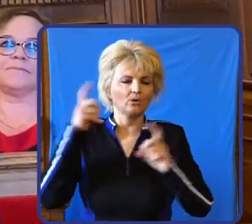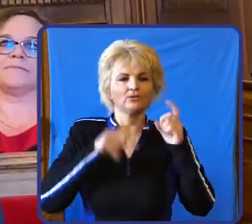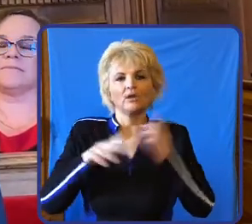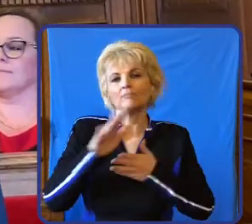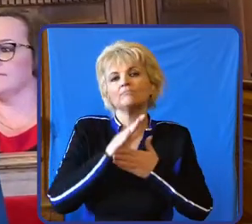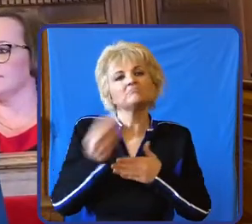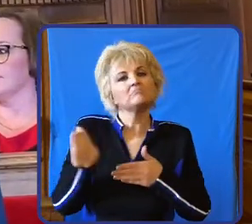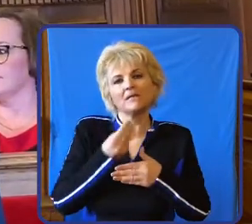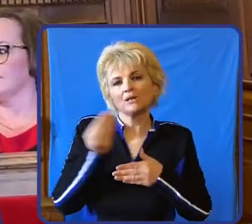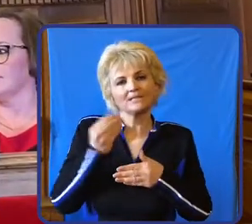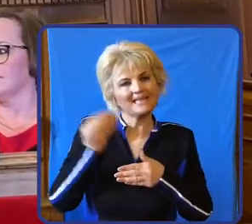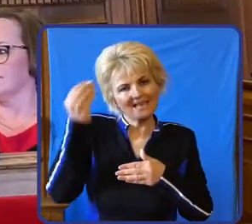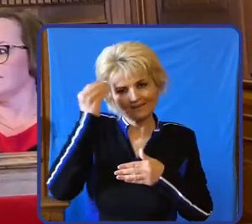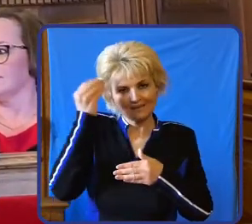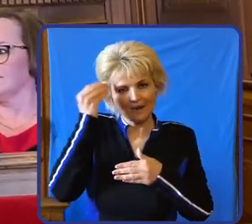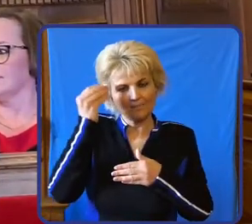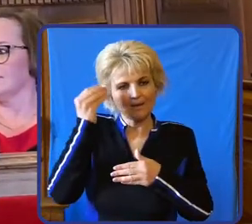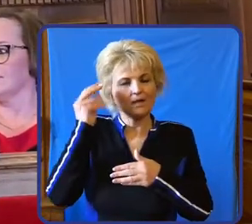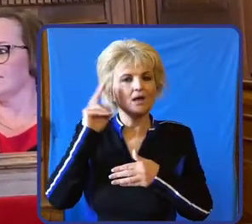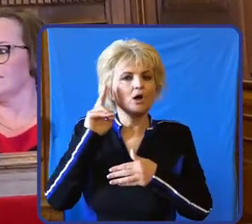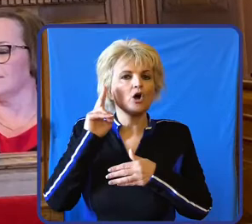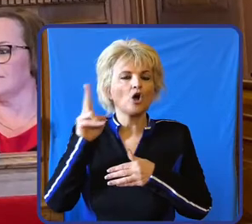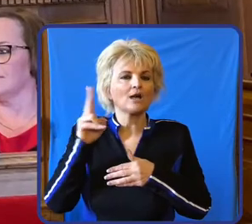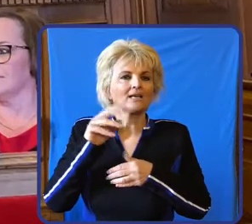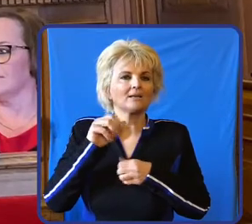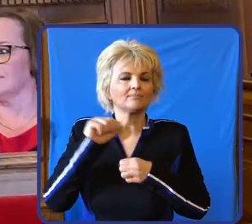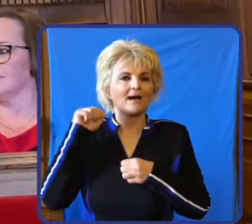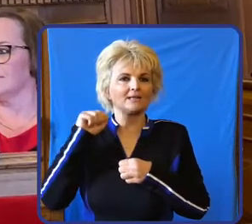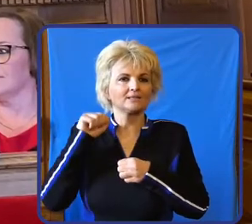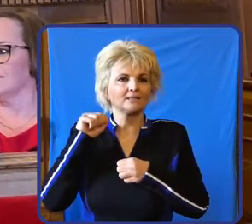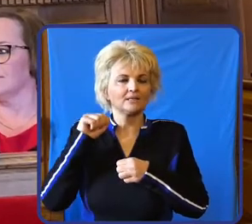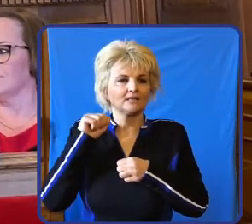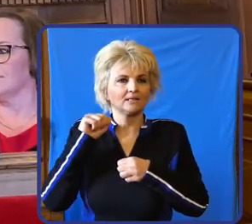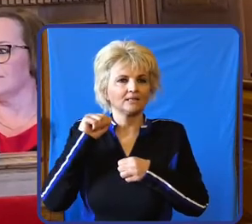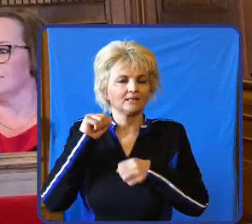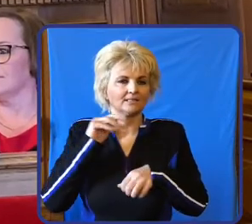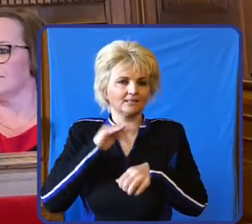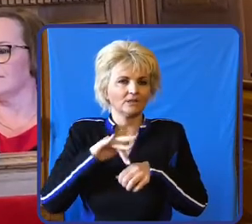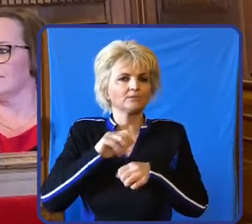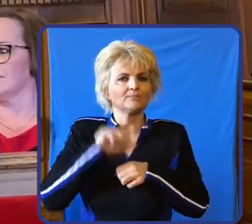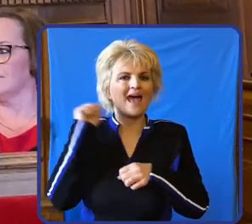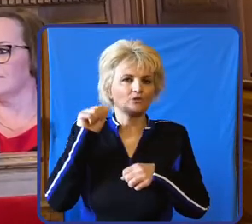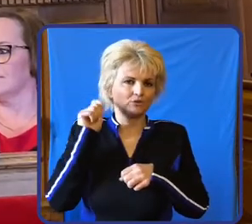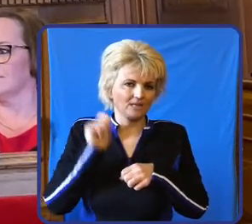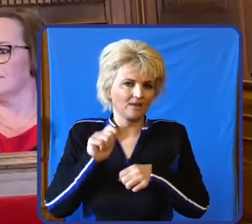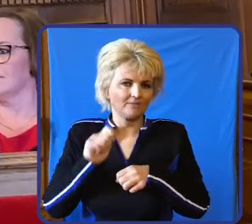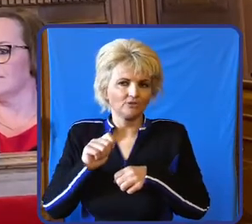milyen értelme van, mert aki pártszínekből az elsősorban pártot képvisel, és ez